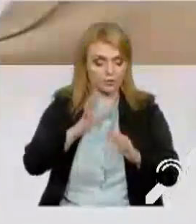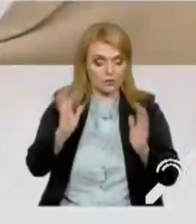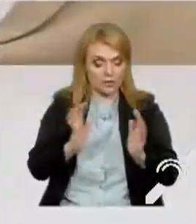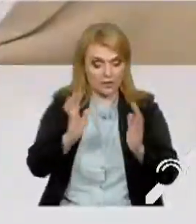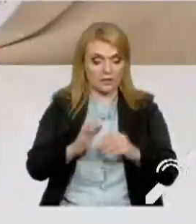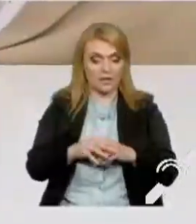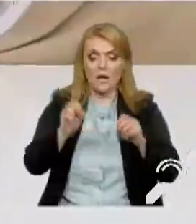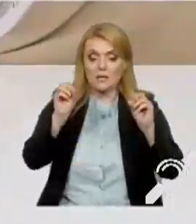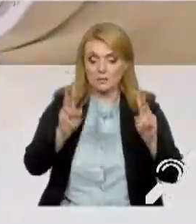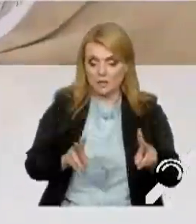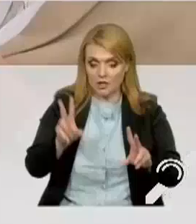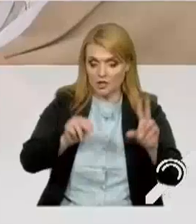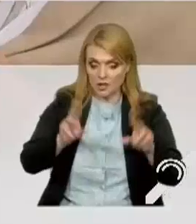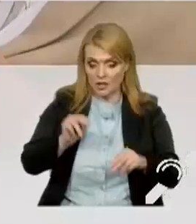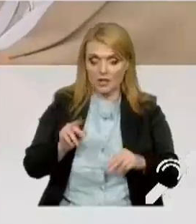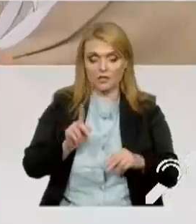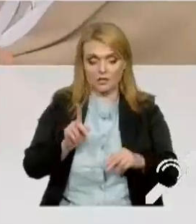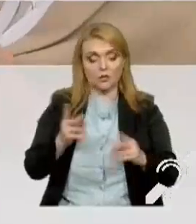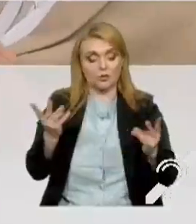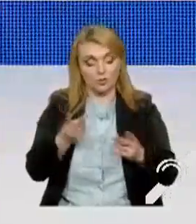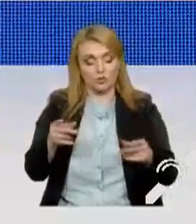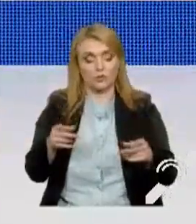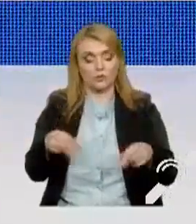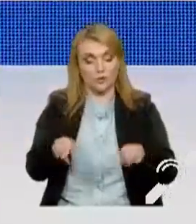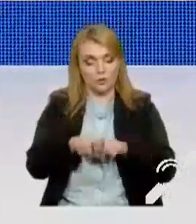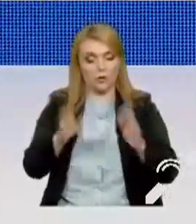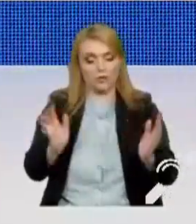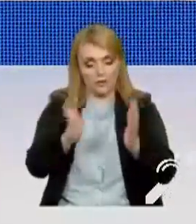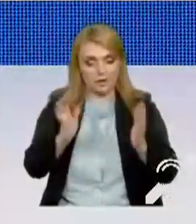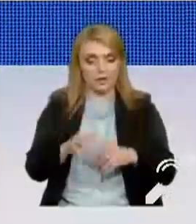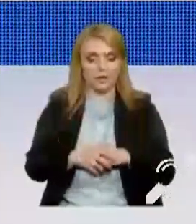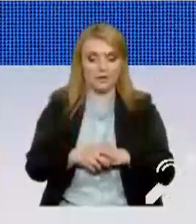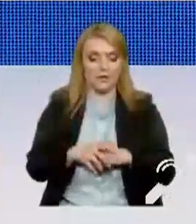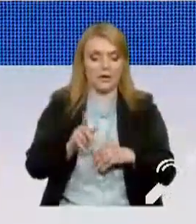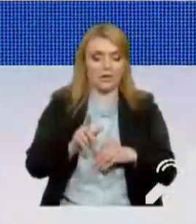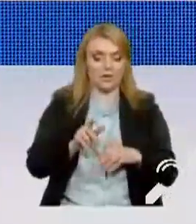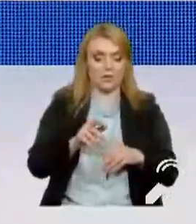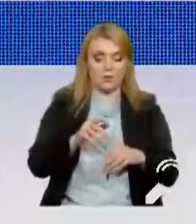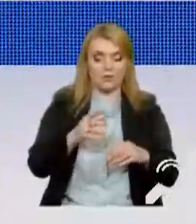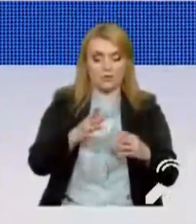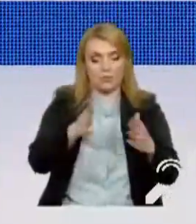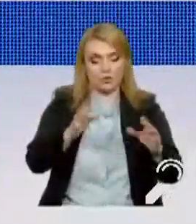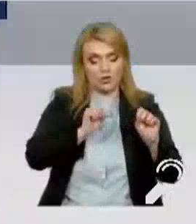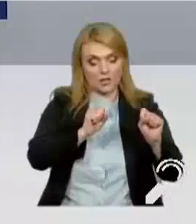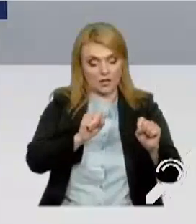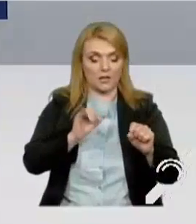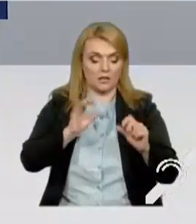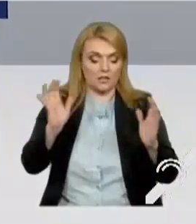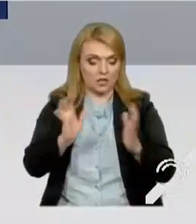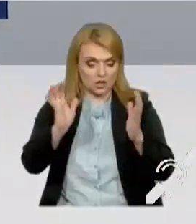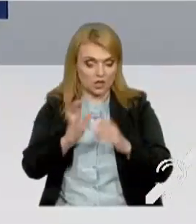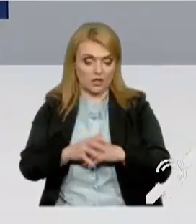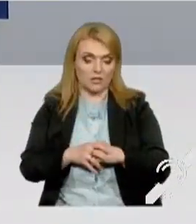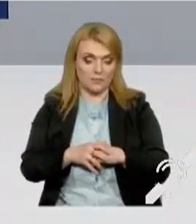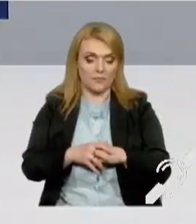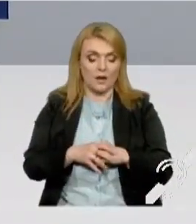baze. Specialiștii susțin crearea unui mecanism de intervenție rapidă care să protejeze patrimoniul mobil în situații